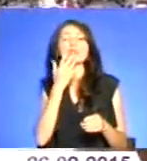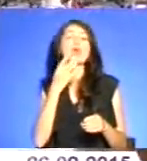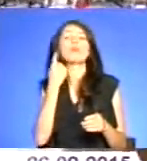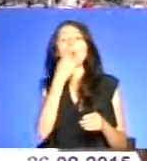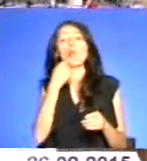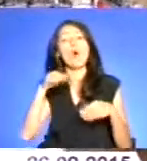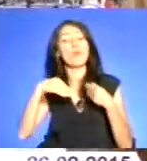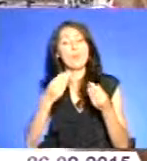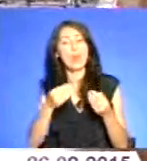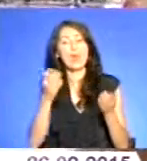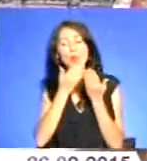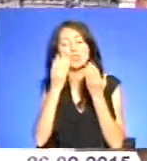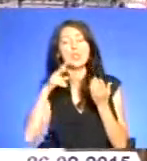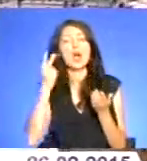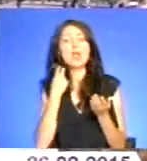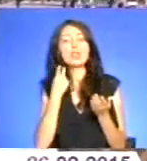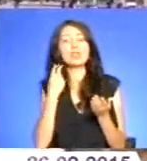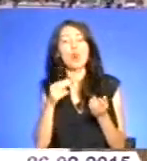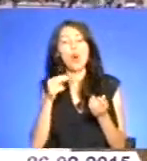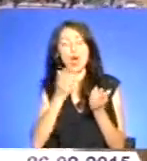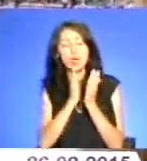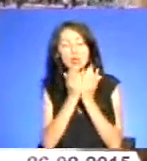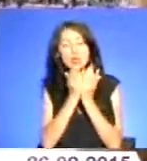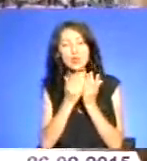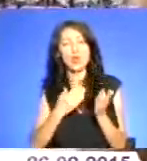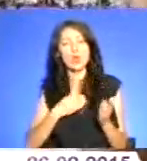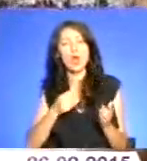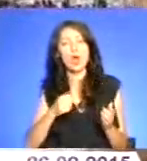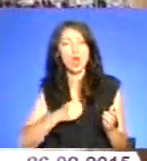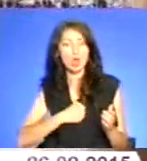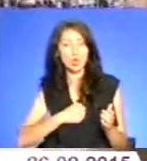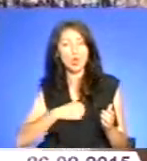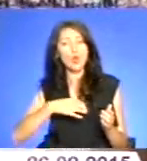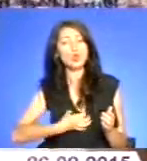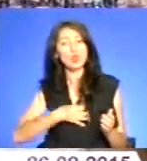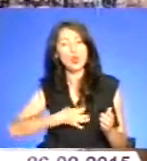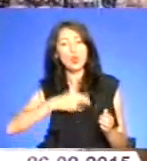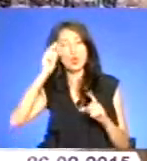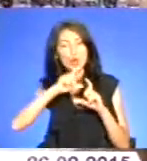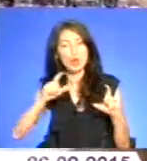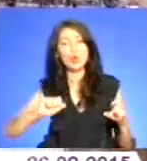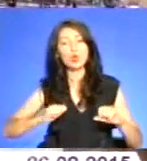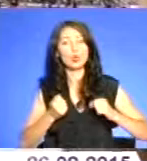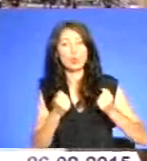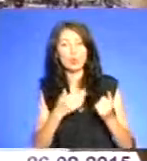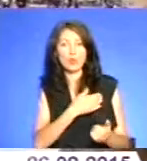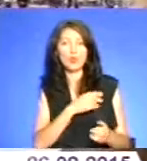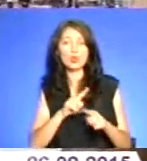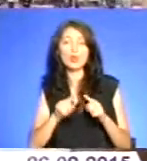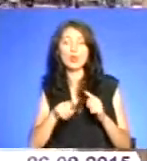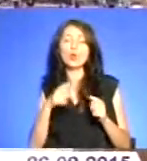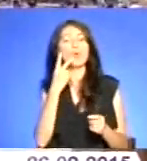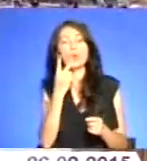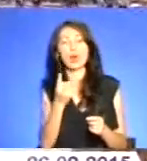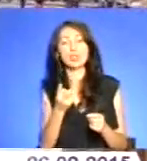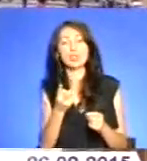книжку. Я до школи сумую, а саме за друзями, через те, що я хочу вже їх скоріше побачити.